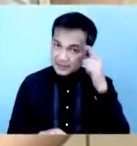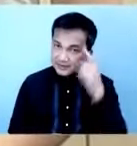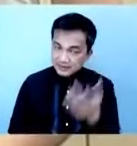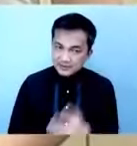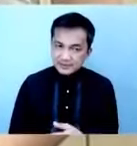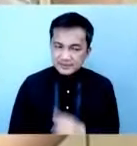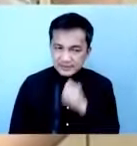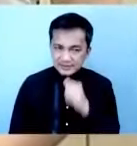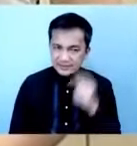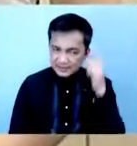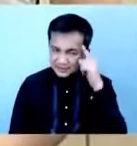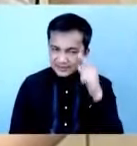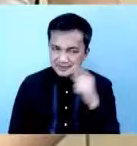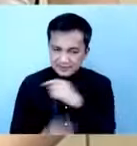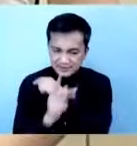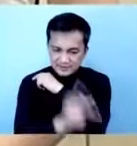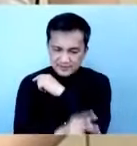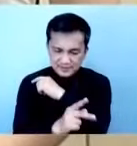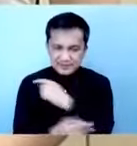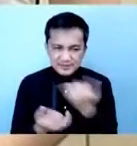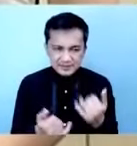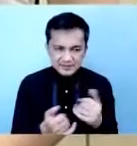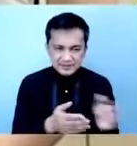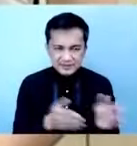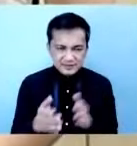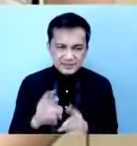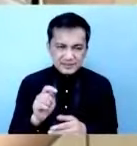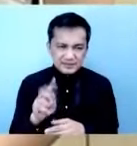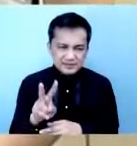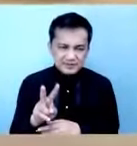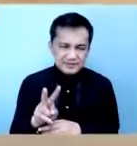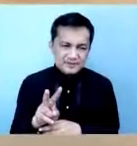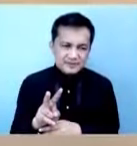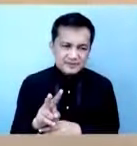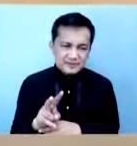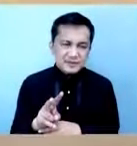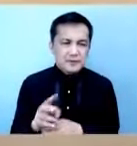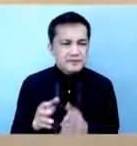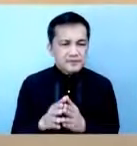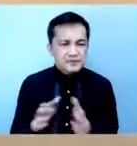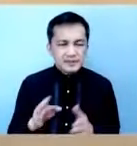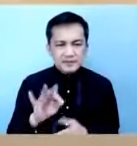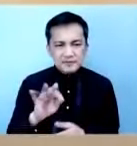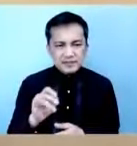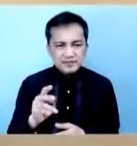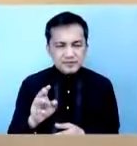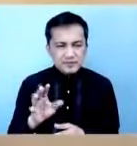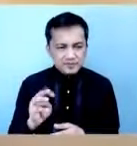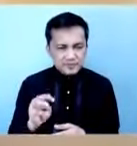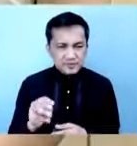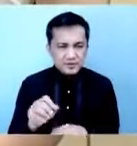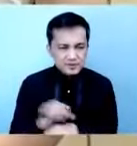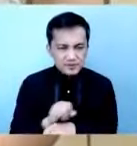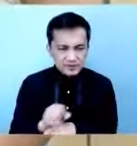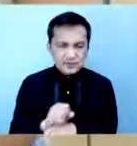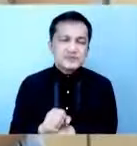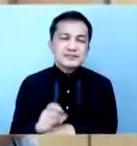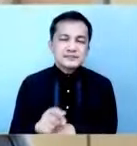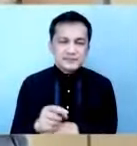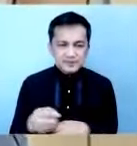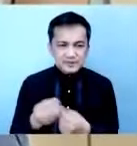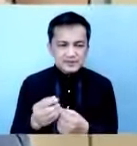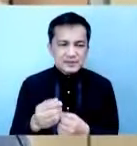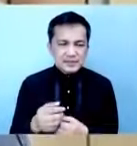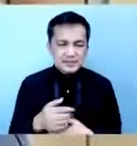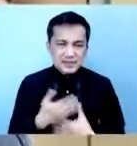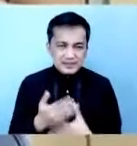ko inakala isang probensyana, but now I'm on the TV, on the major live platform. And we will really work hard in order, of course, para magpasaya ng